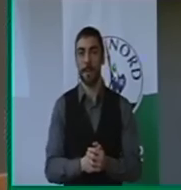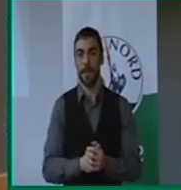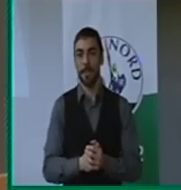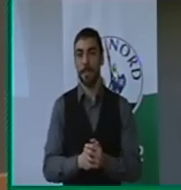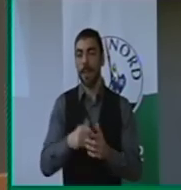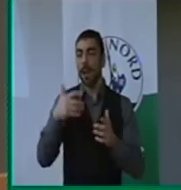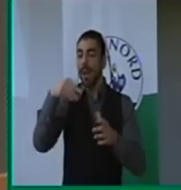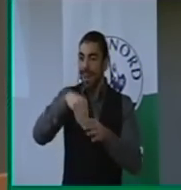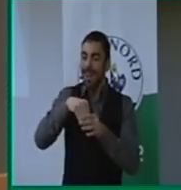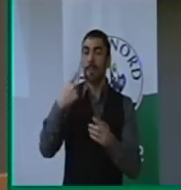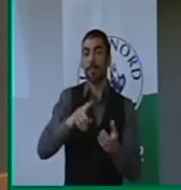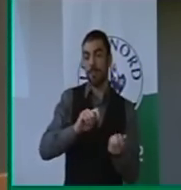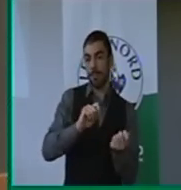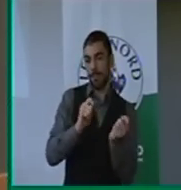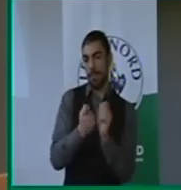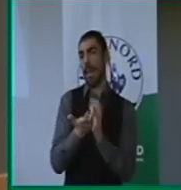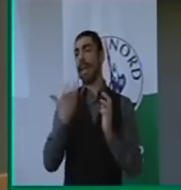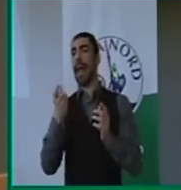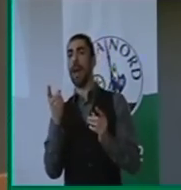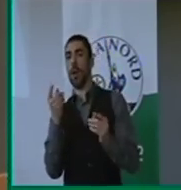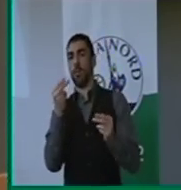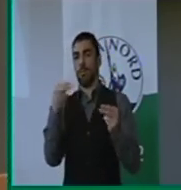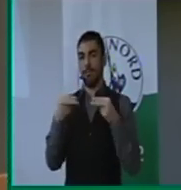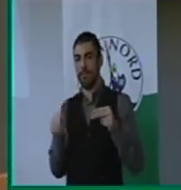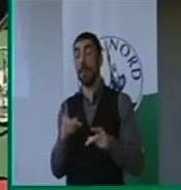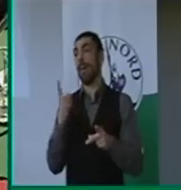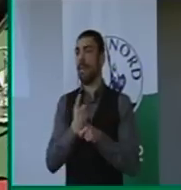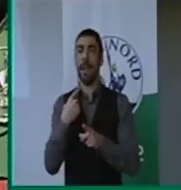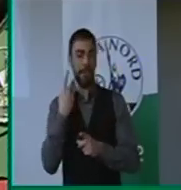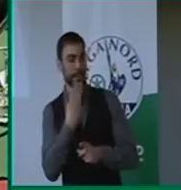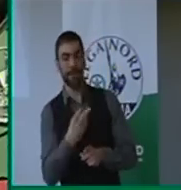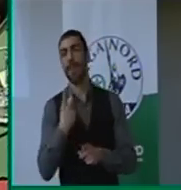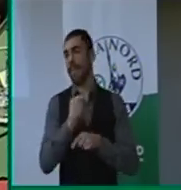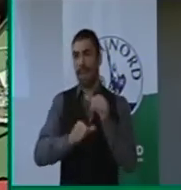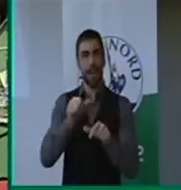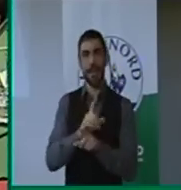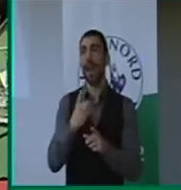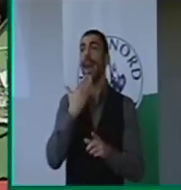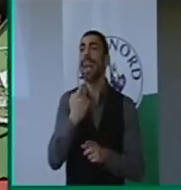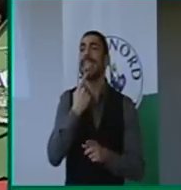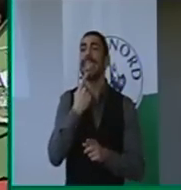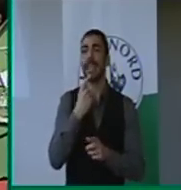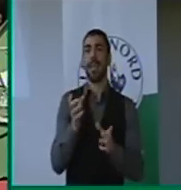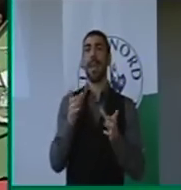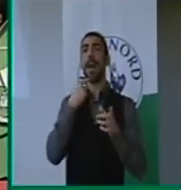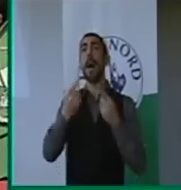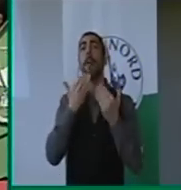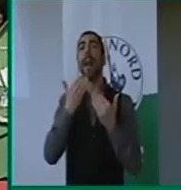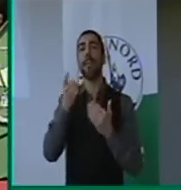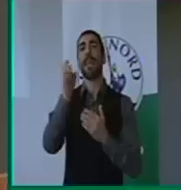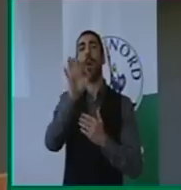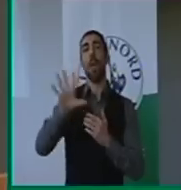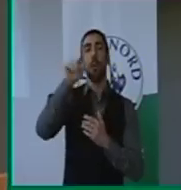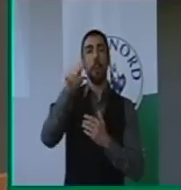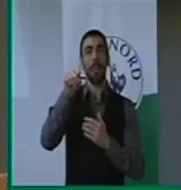stata modificata smanda un attimino ma per secondo me va cambiata grazie al Parlamento Europeo ricordiamo benissimo che il